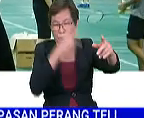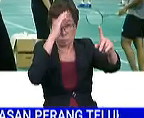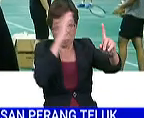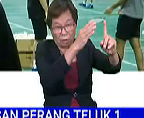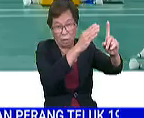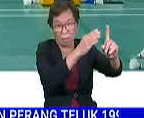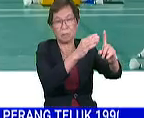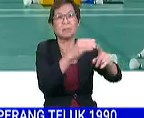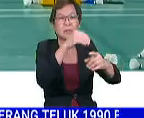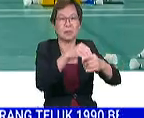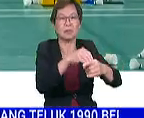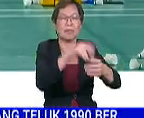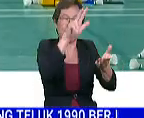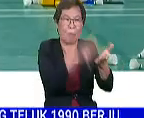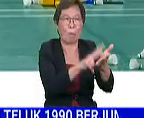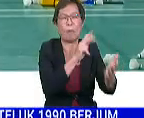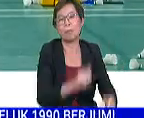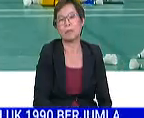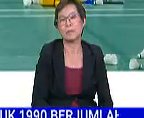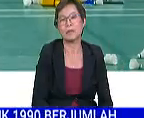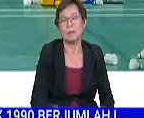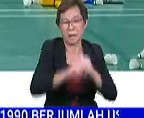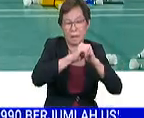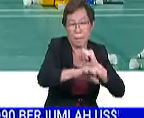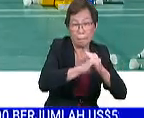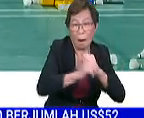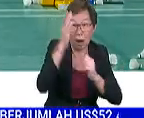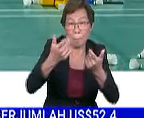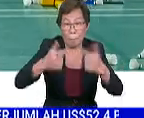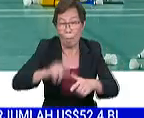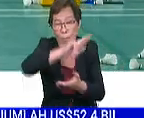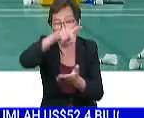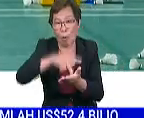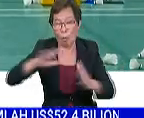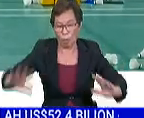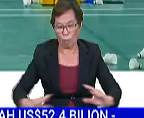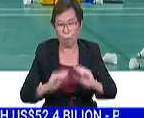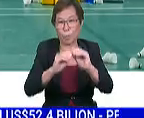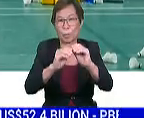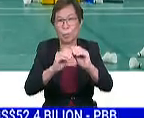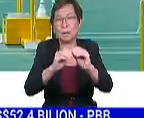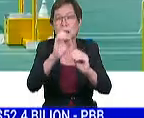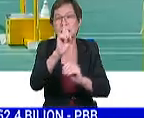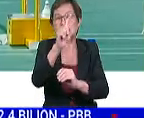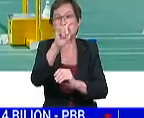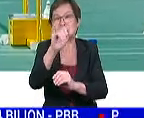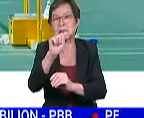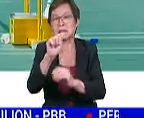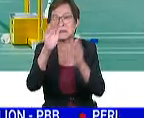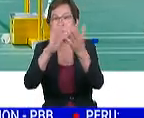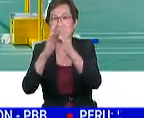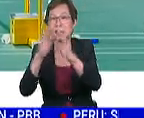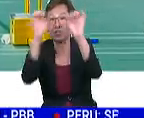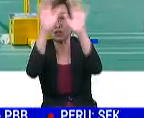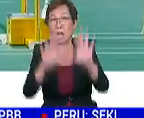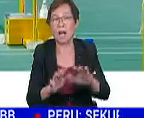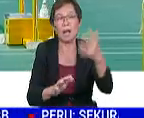least In final dalam kempen yang bakal berlangsung di pusat convention Setia Siti Shah Alam dari 15 hingga